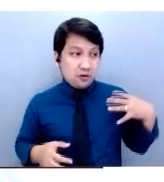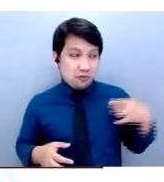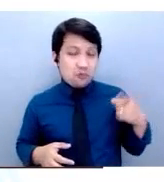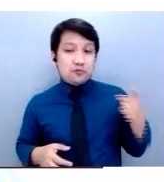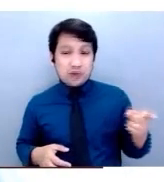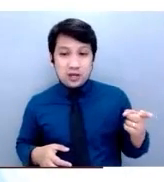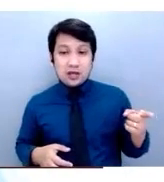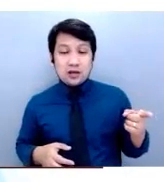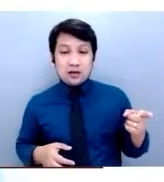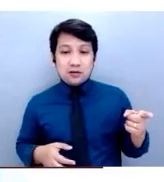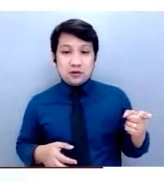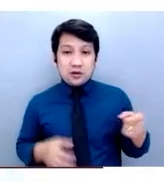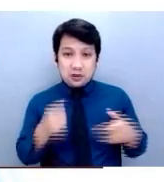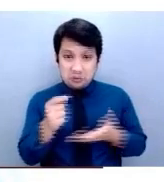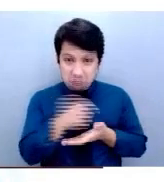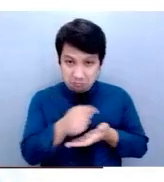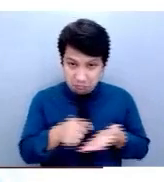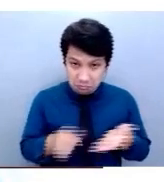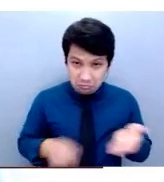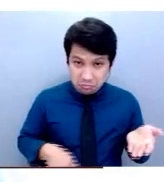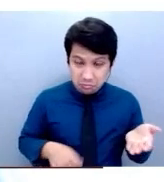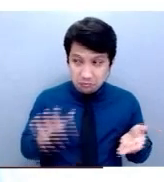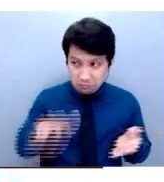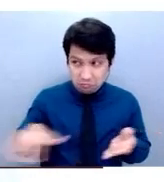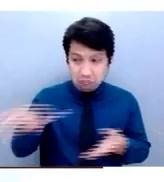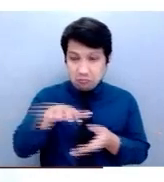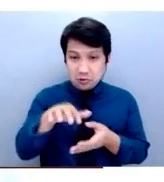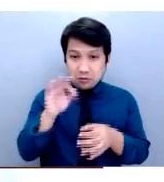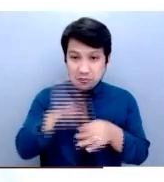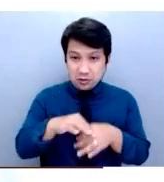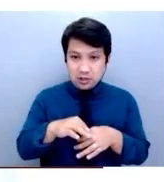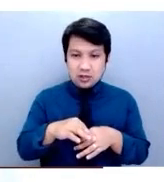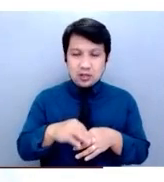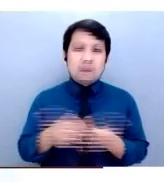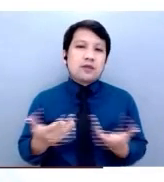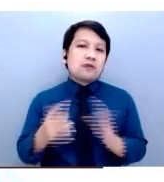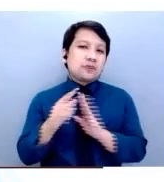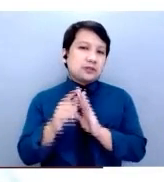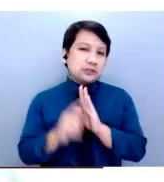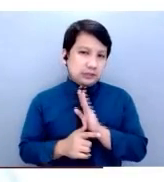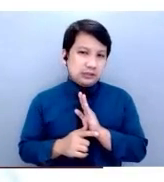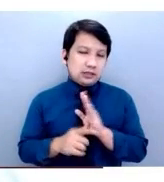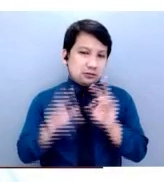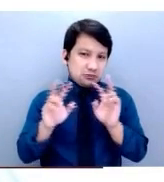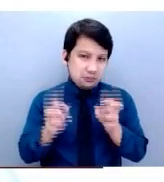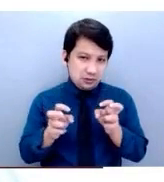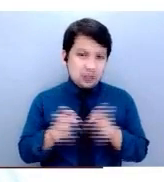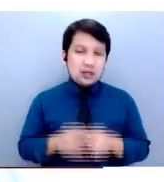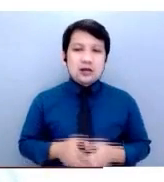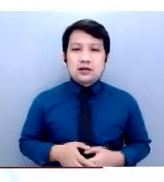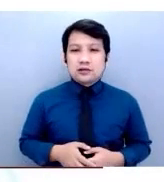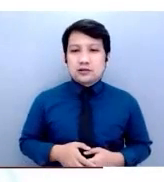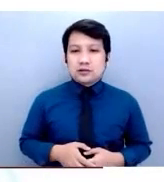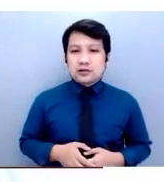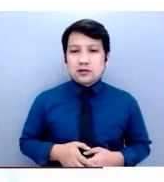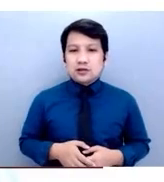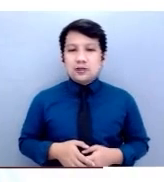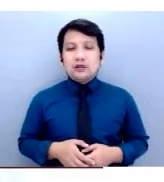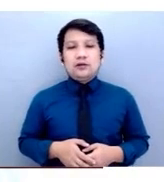yung pagkakasulat ng mga boto? Yun yung legal issue ngayon. Mm-hmm. Or kung hindi